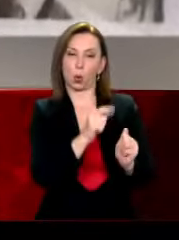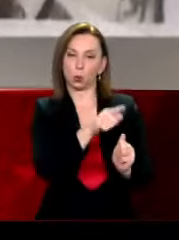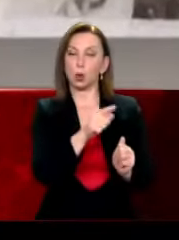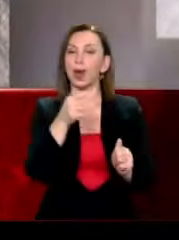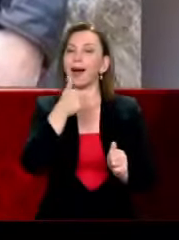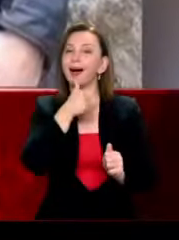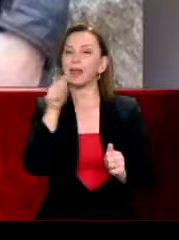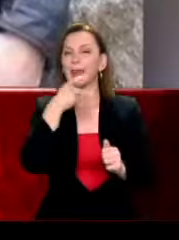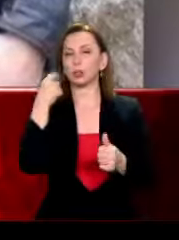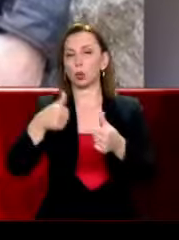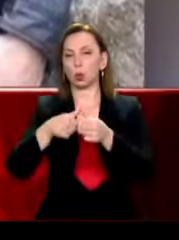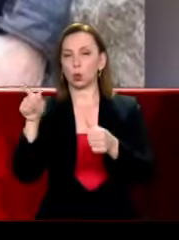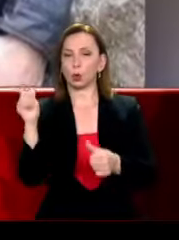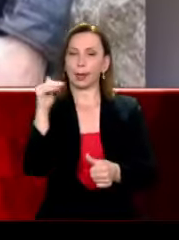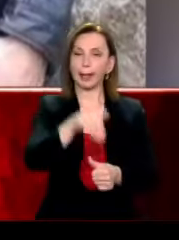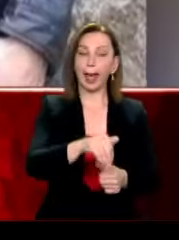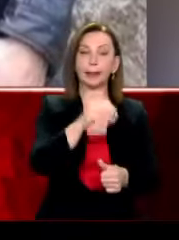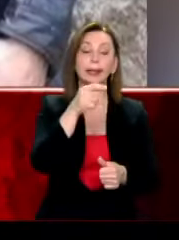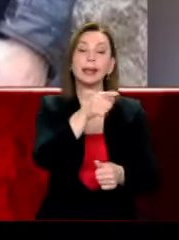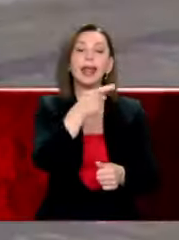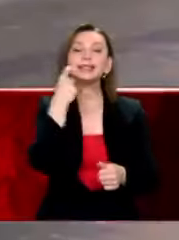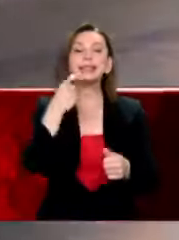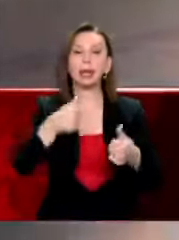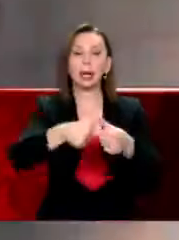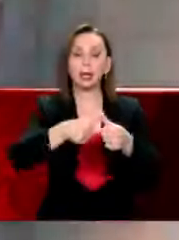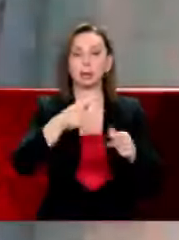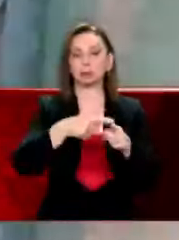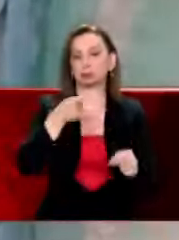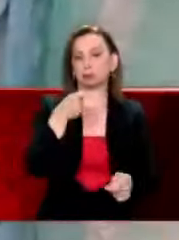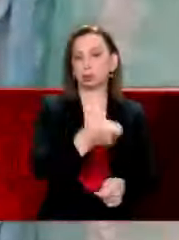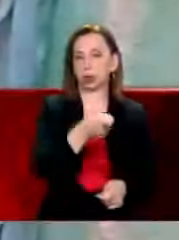çıktı. Eski koca Nagihan Can'a bıçakla saldırdı.